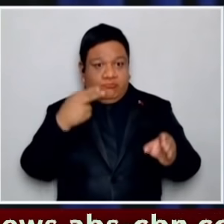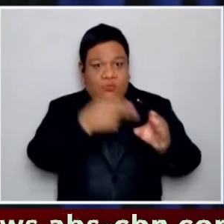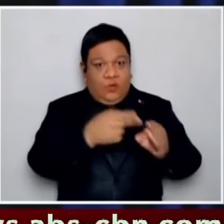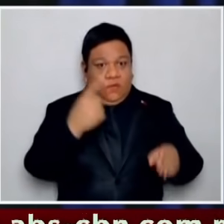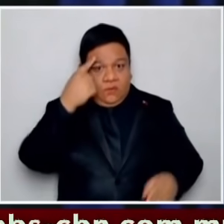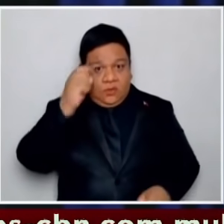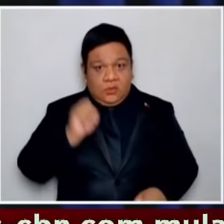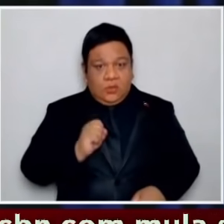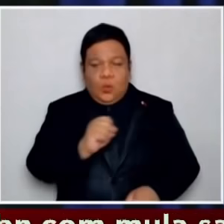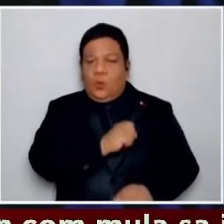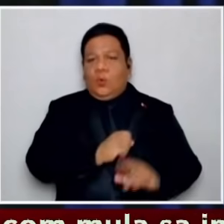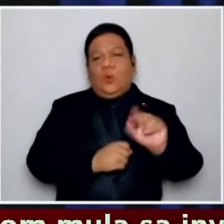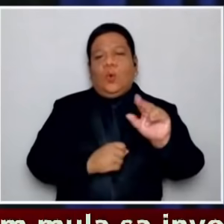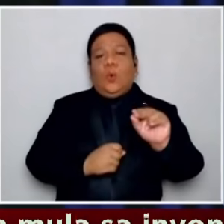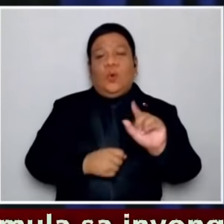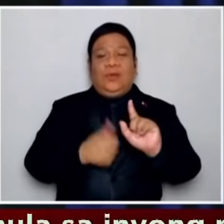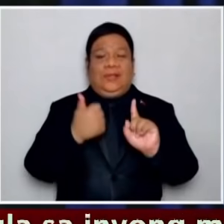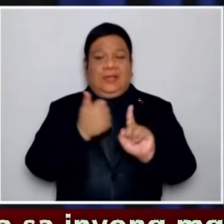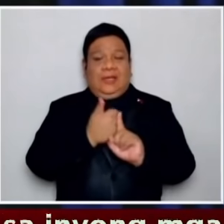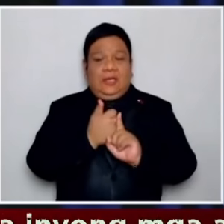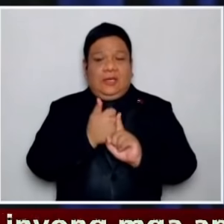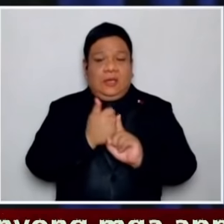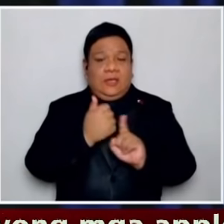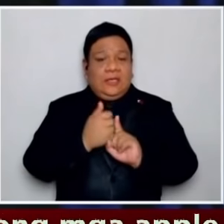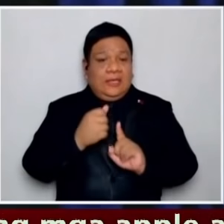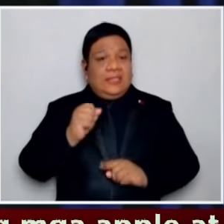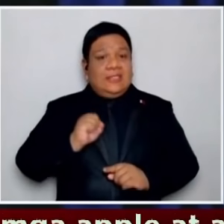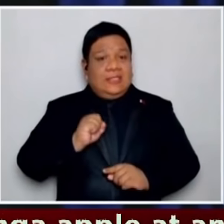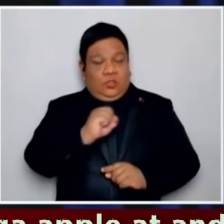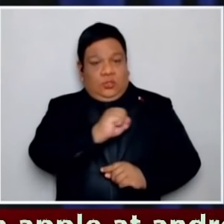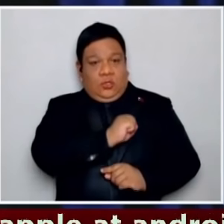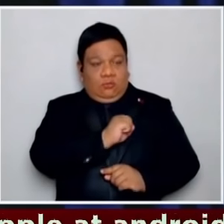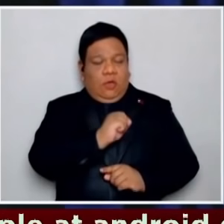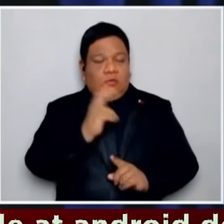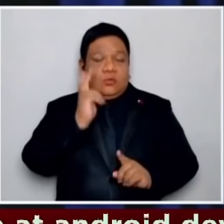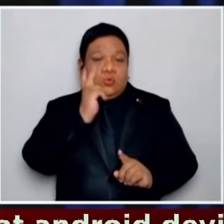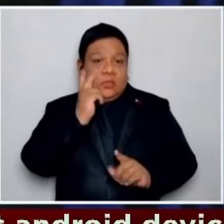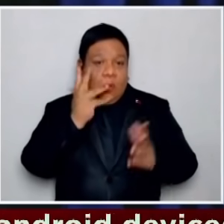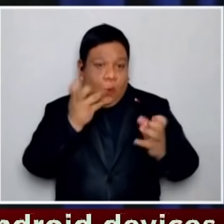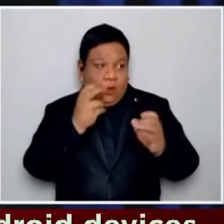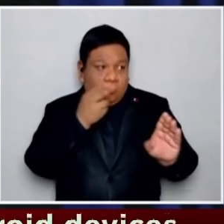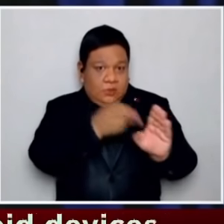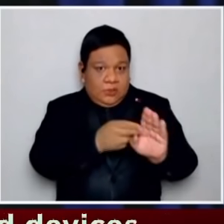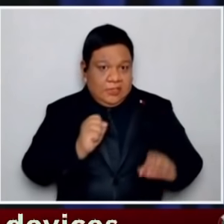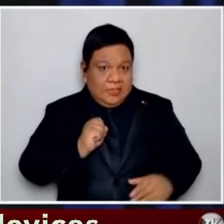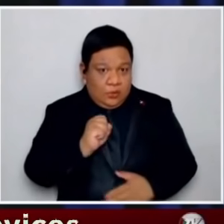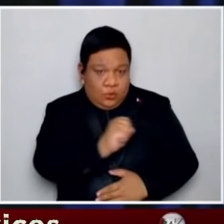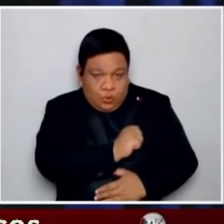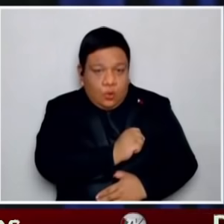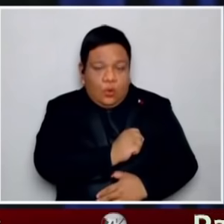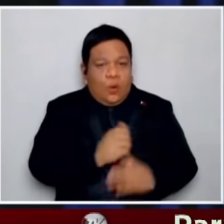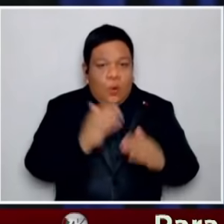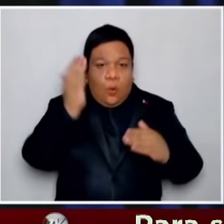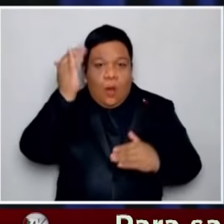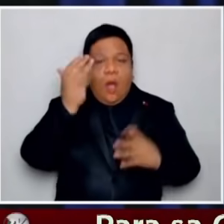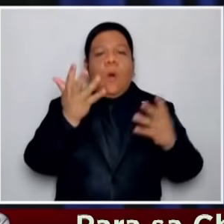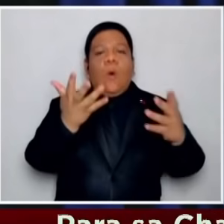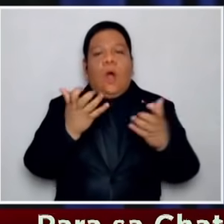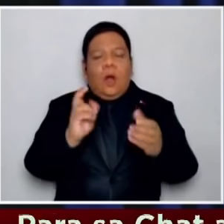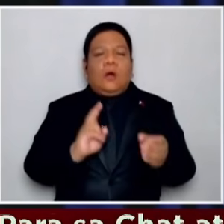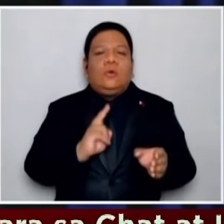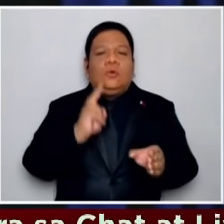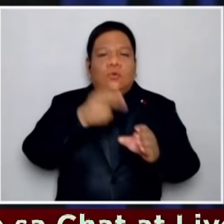Ang pagtakbo po ni Pangulong Duterte as senator ay dahil gusto po niyang magpatuloy ng kanyang serbisyo sa taong